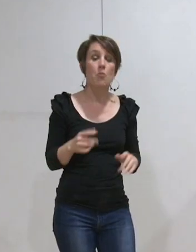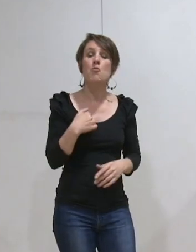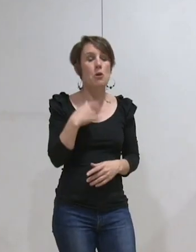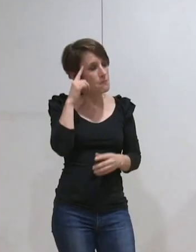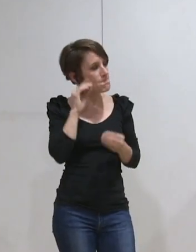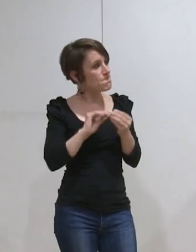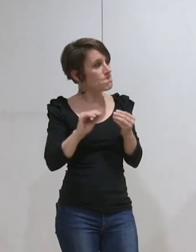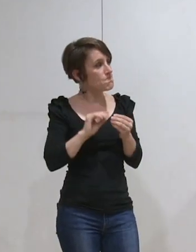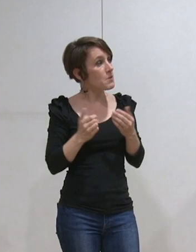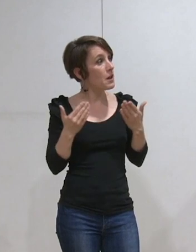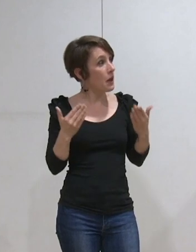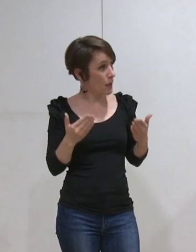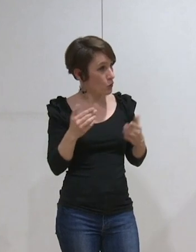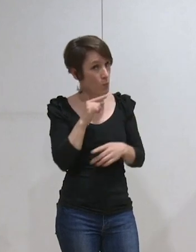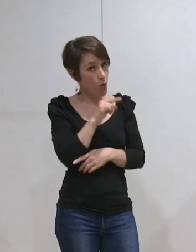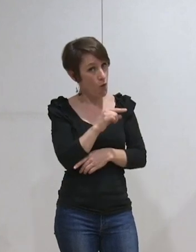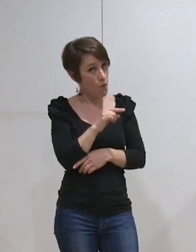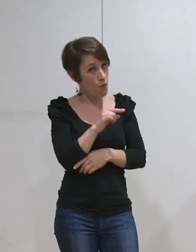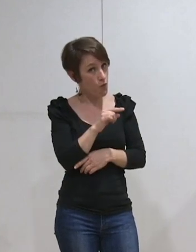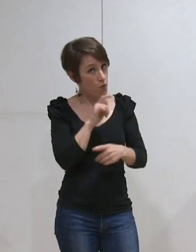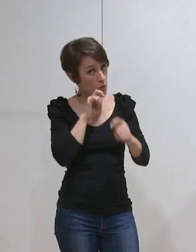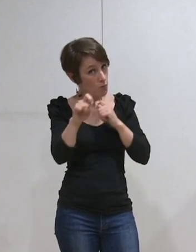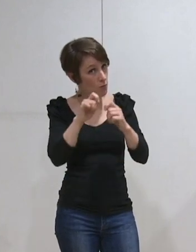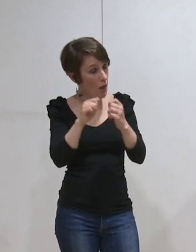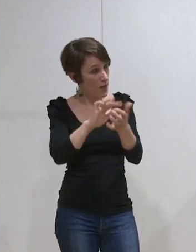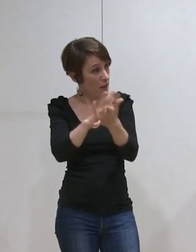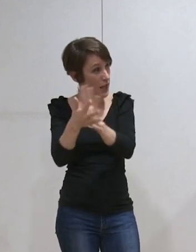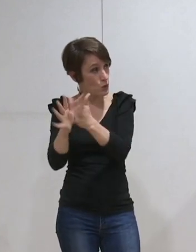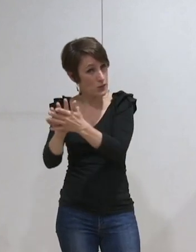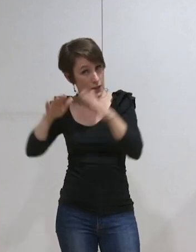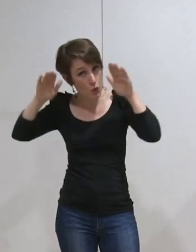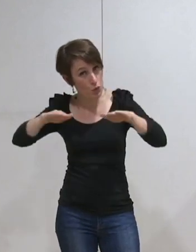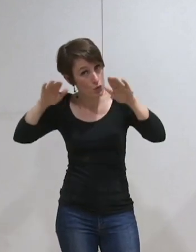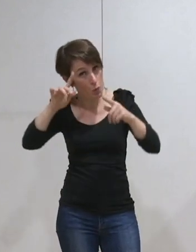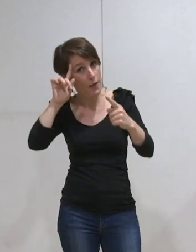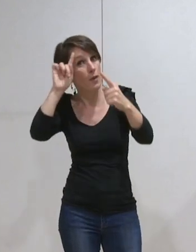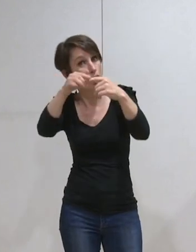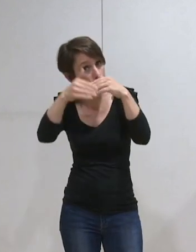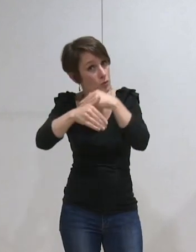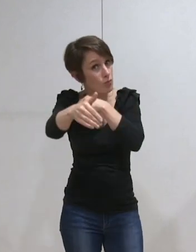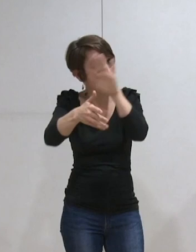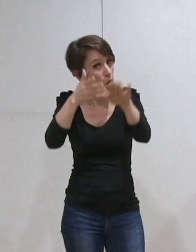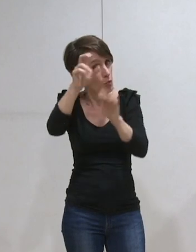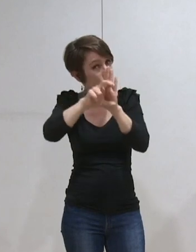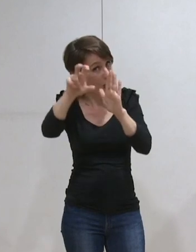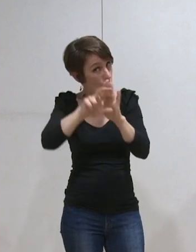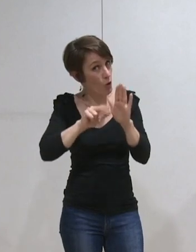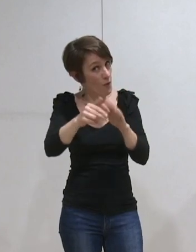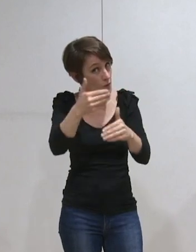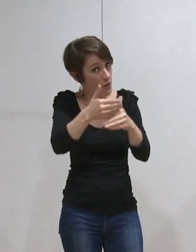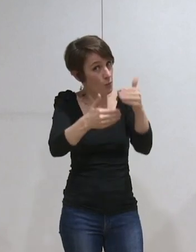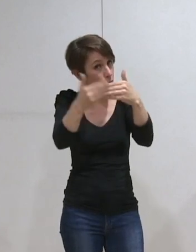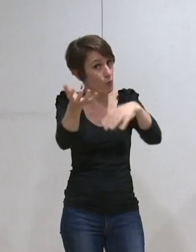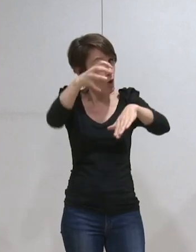discussions entre vous et les associations musulmanes pour la création agronoble d'une mosquée digne de ce nom comme il